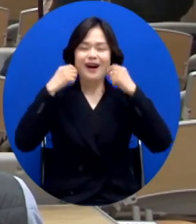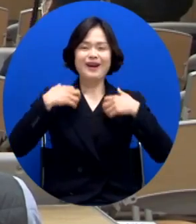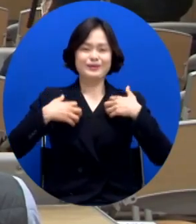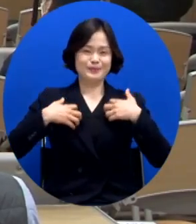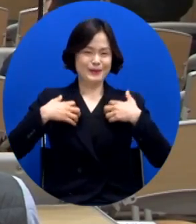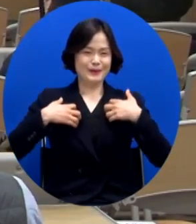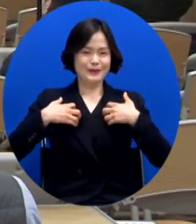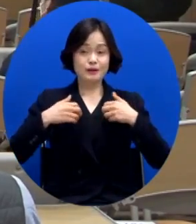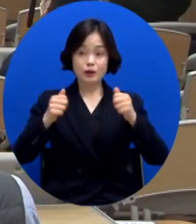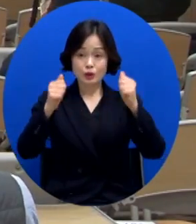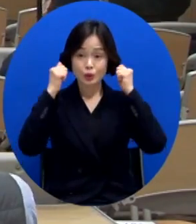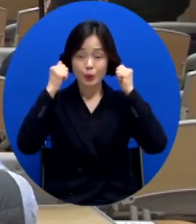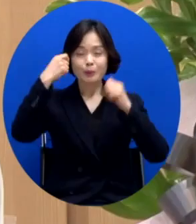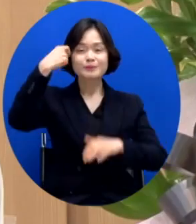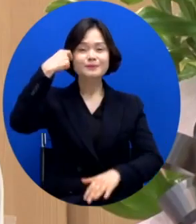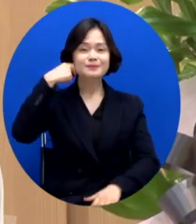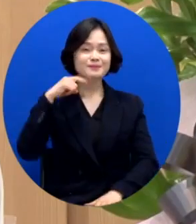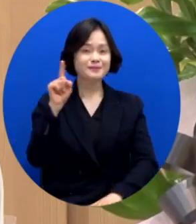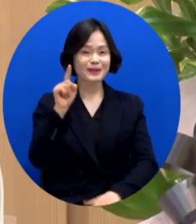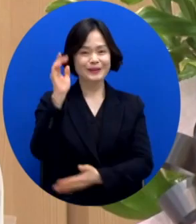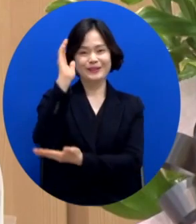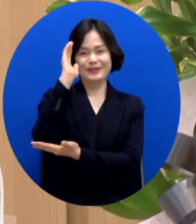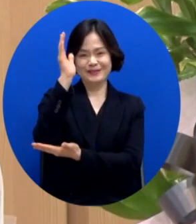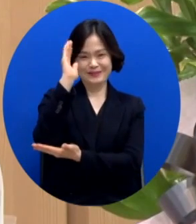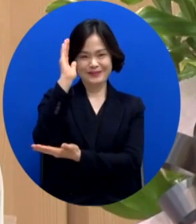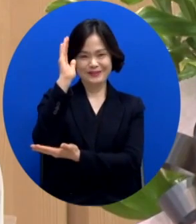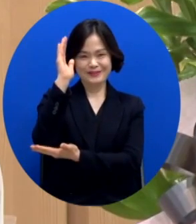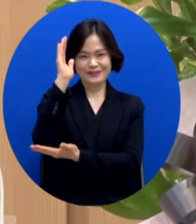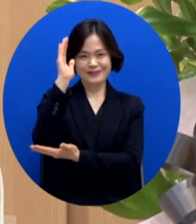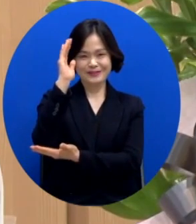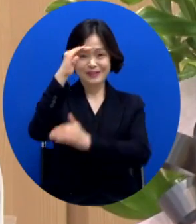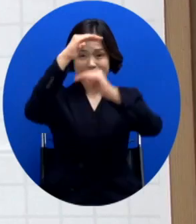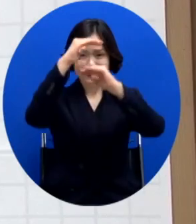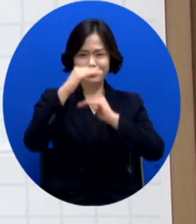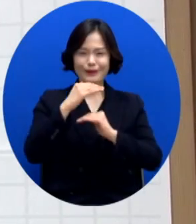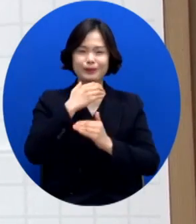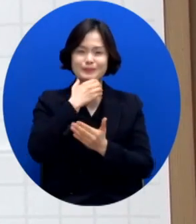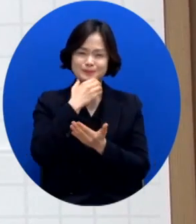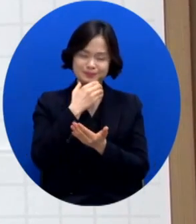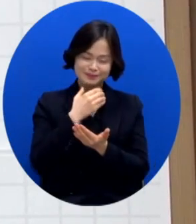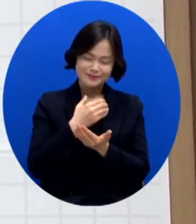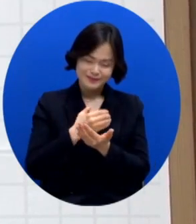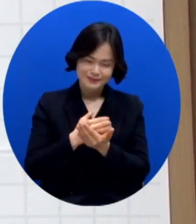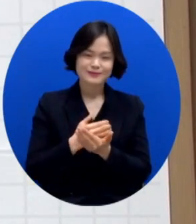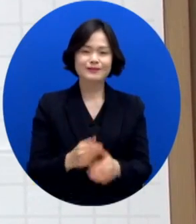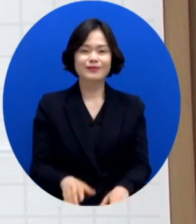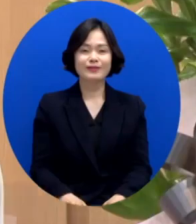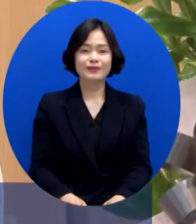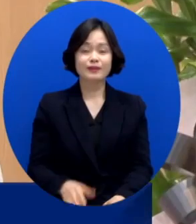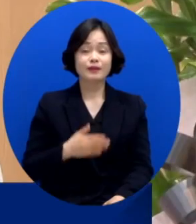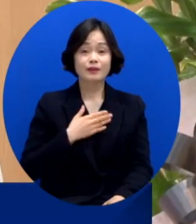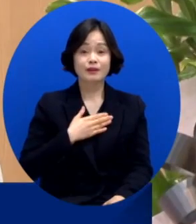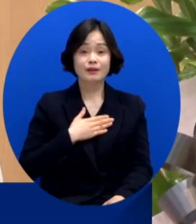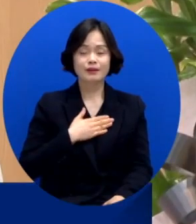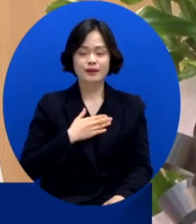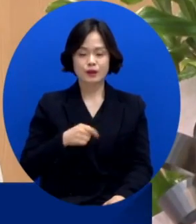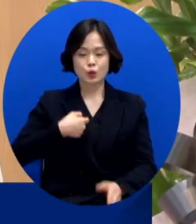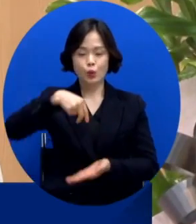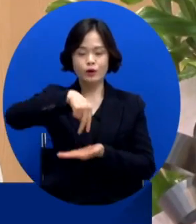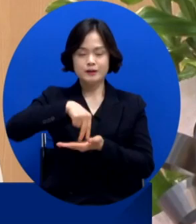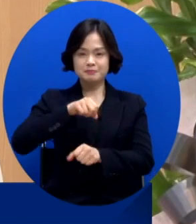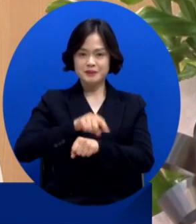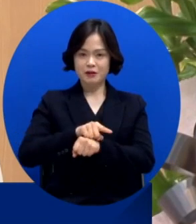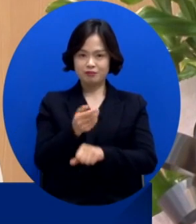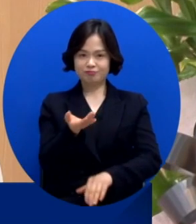소감을 밝히는 시간. 한마디 한마디가 남다를 수밖에 없습니다. 저는 독립성을 키우고